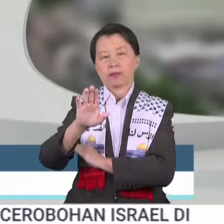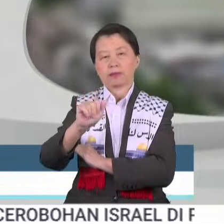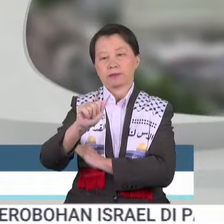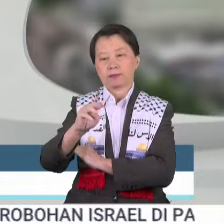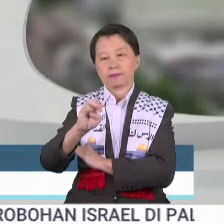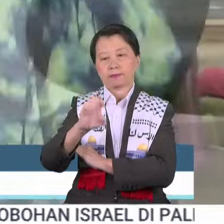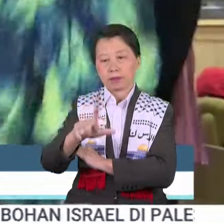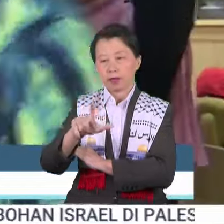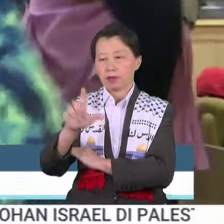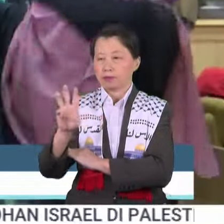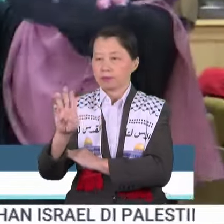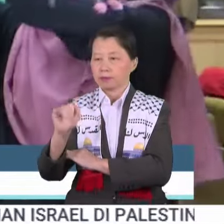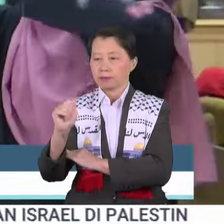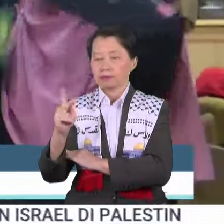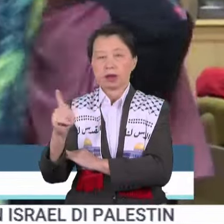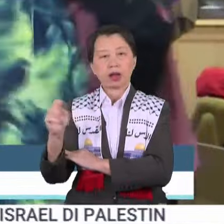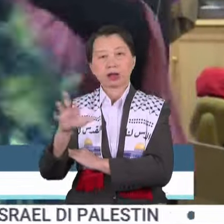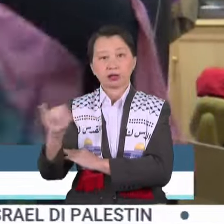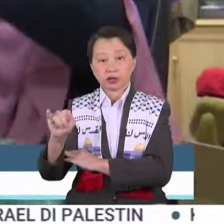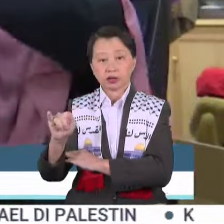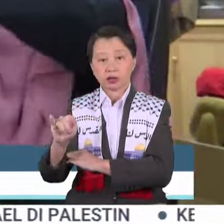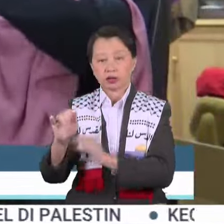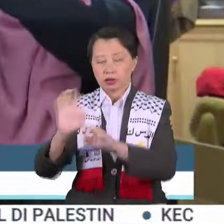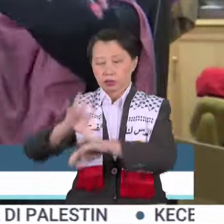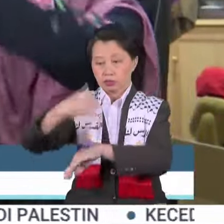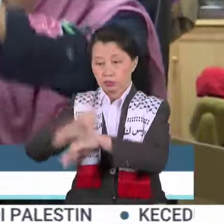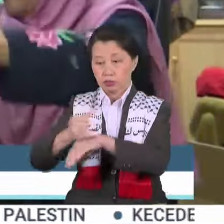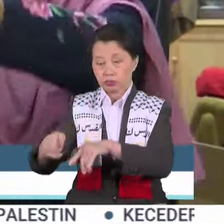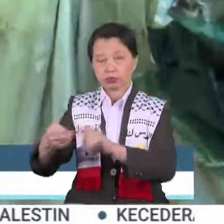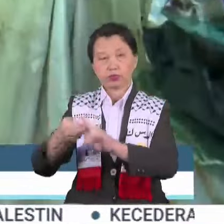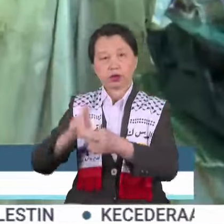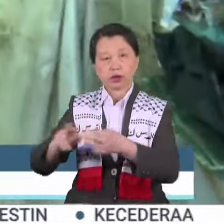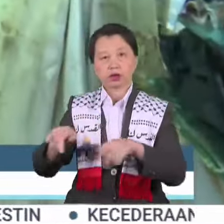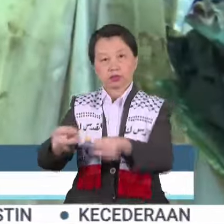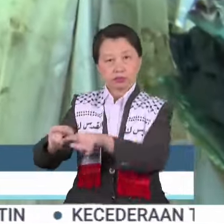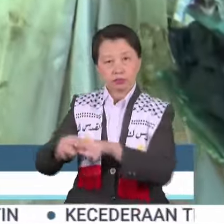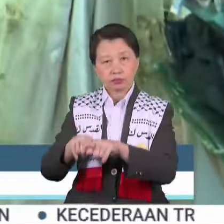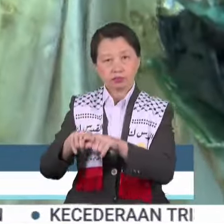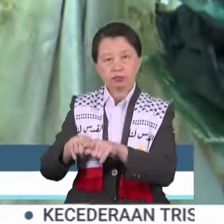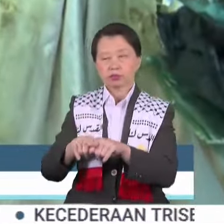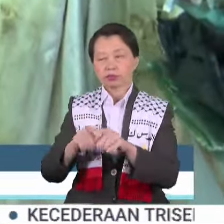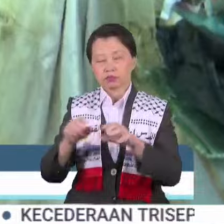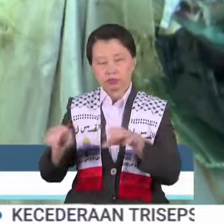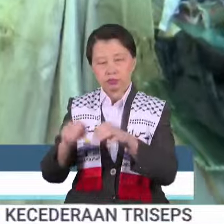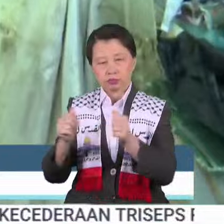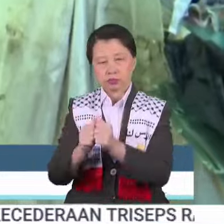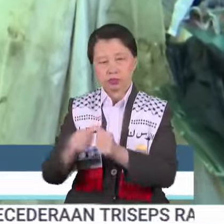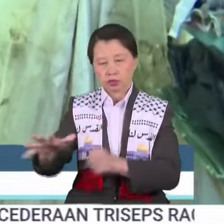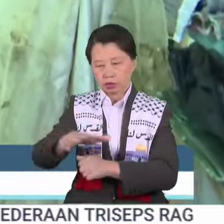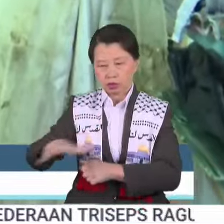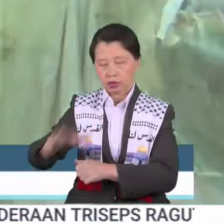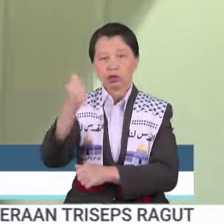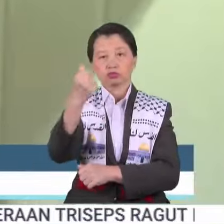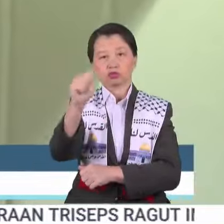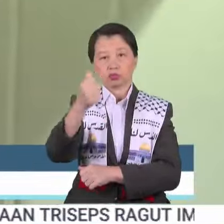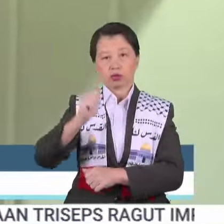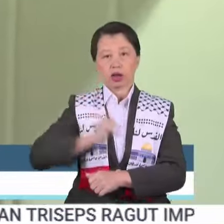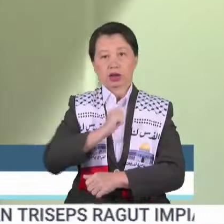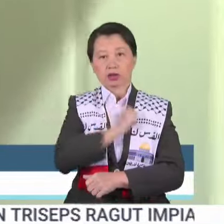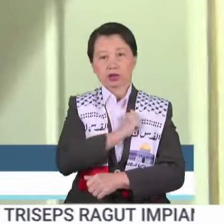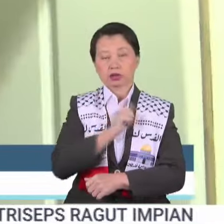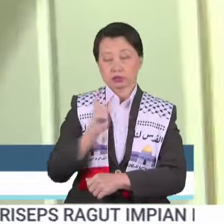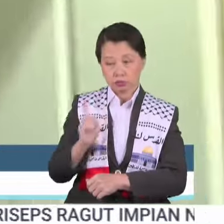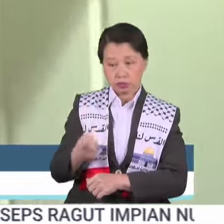Sultan Habahiyah. Pertubuhan rakan sepengajian di masjid ini digerakkan dengan kira-kira 10 ahli.